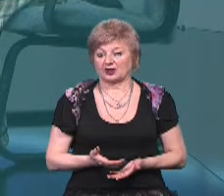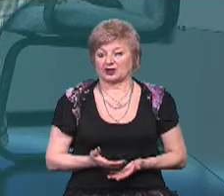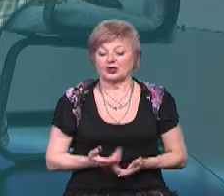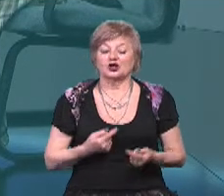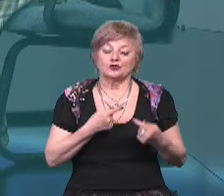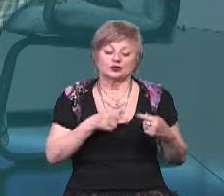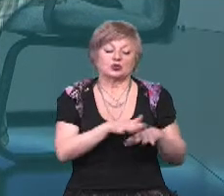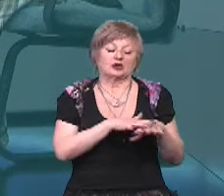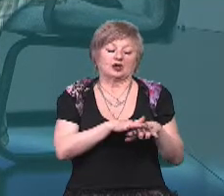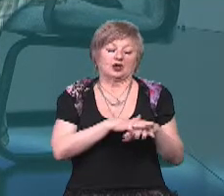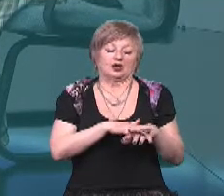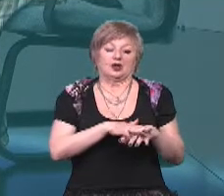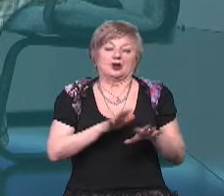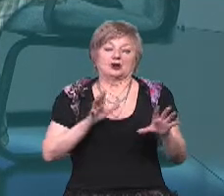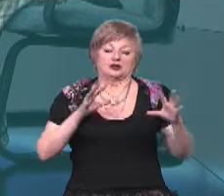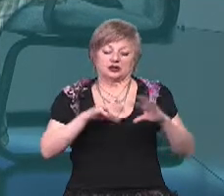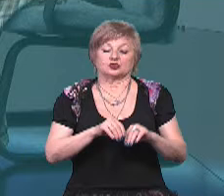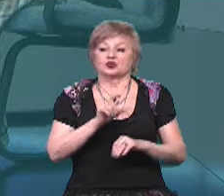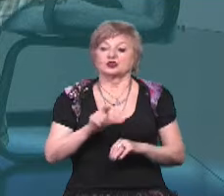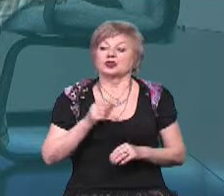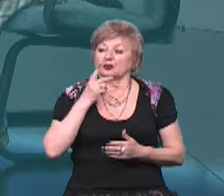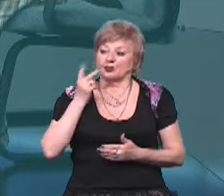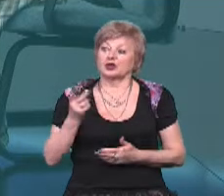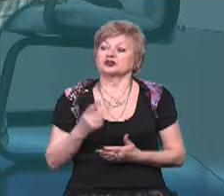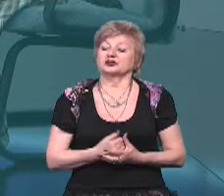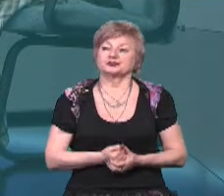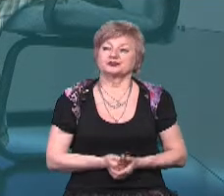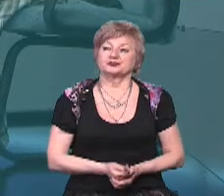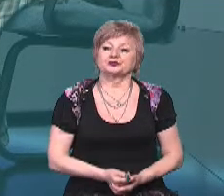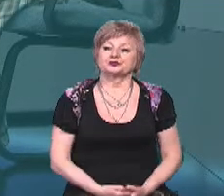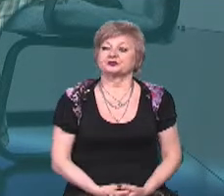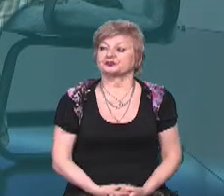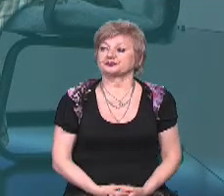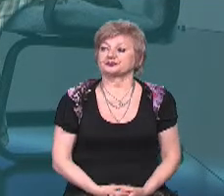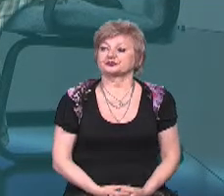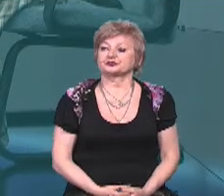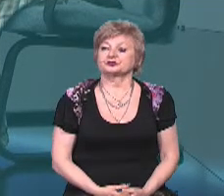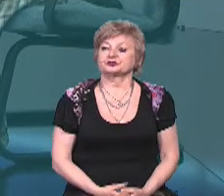місцях громадської там скупчення. Будь ласка, покажіть нам цей бліц.